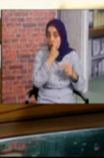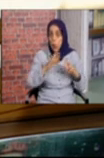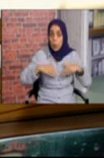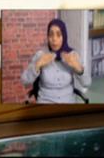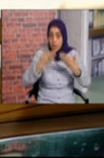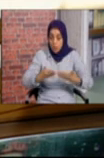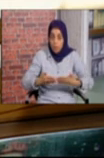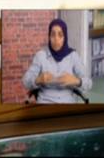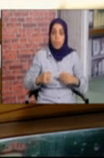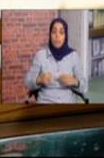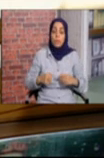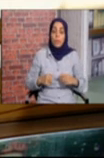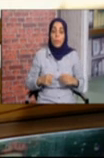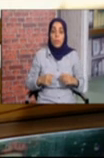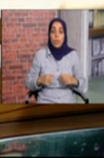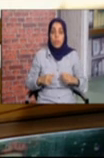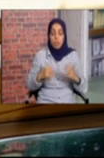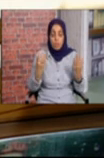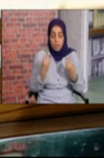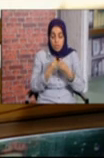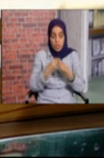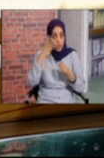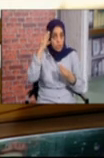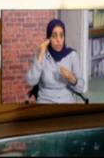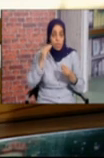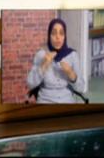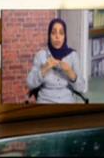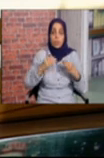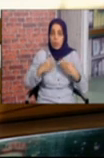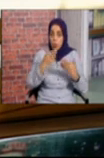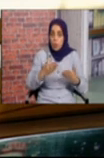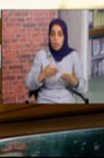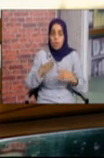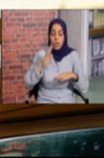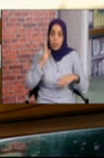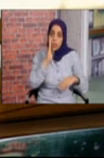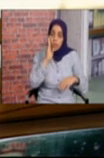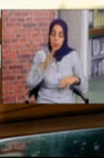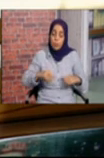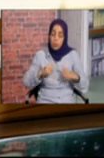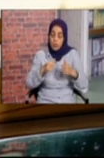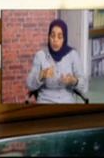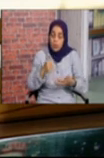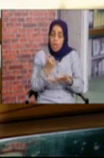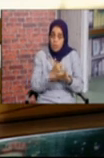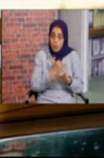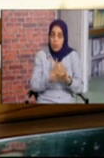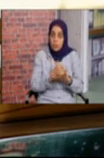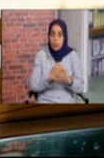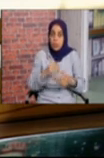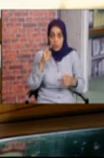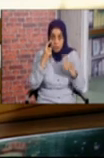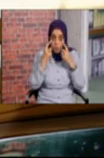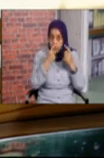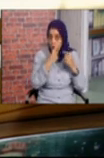وبالتالي يعني نتلافى فكره التسرب من التعليم او عدم التحصيل داخل الفصل الدراسي نتيجه ضعف